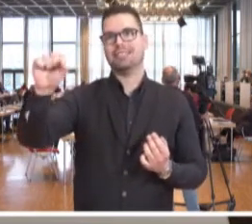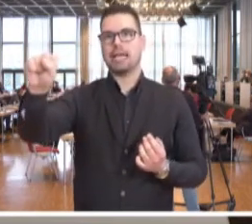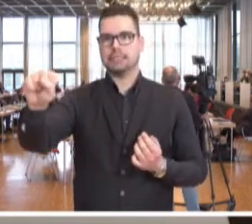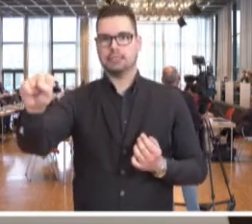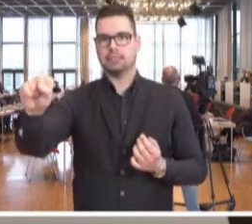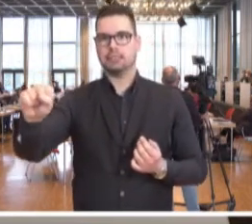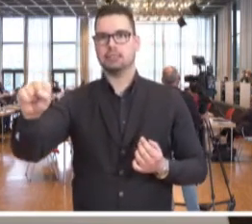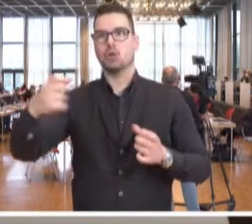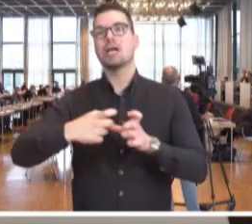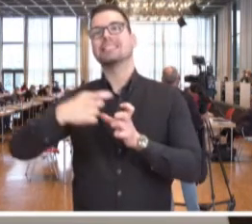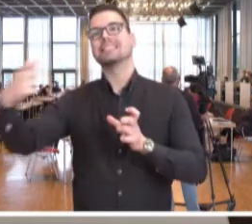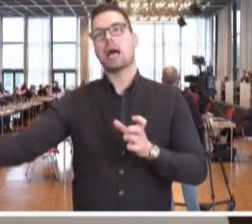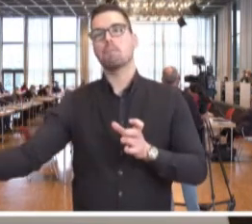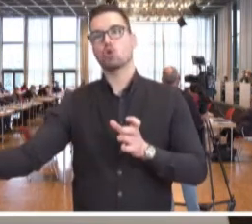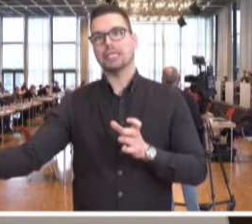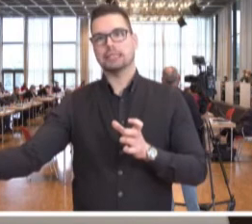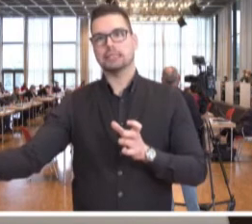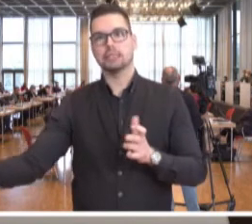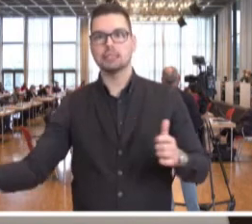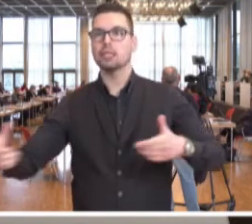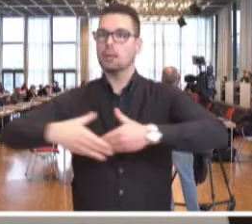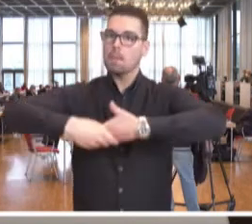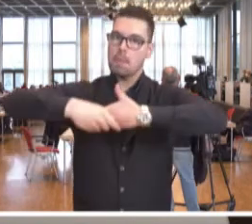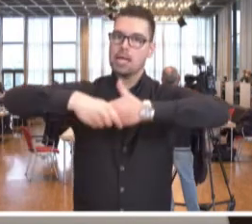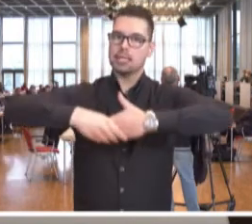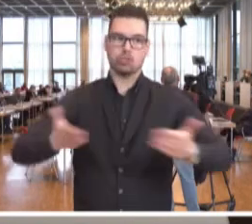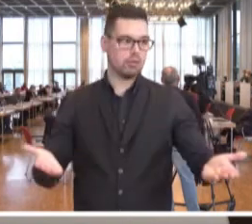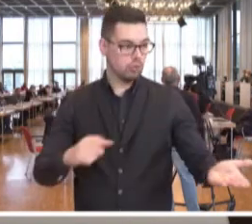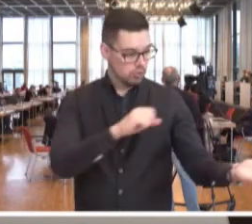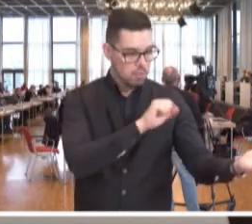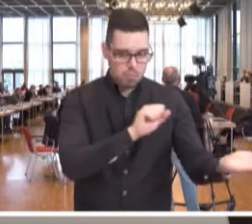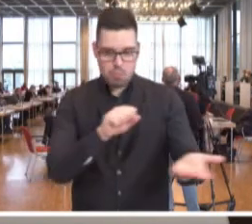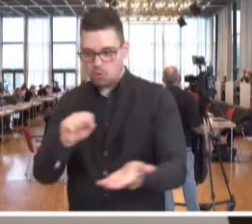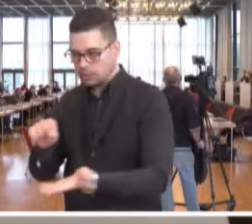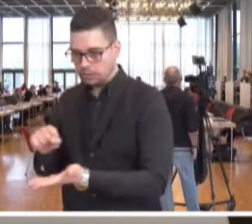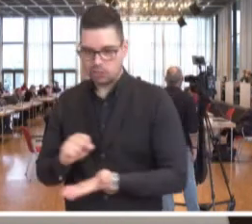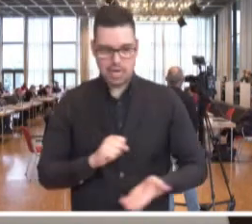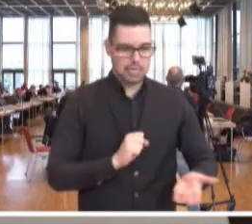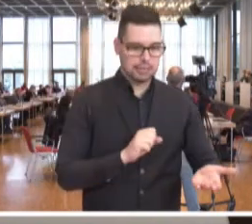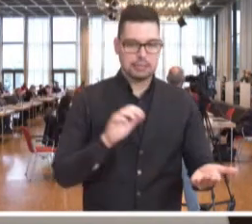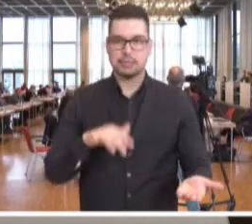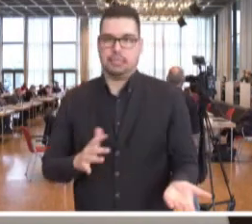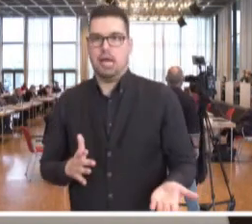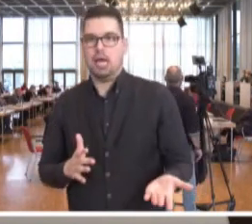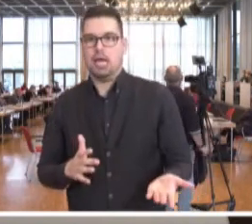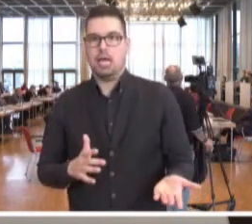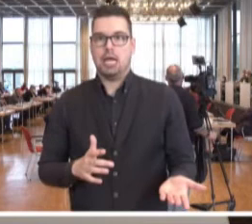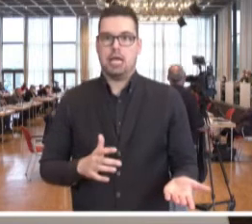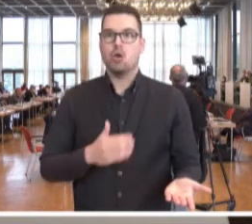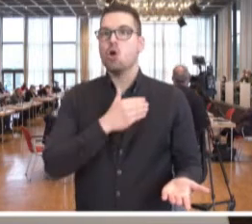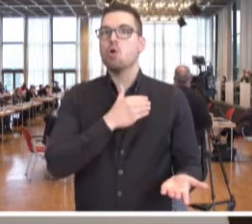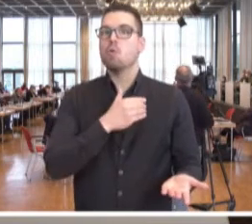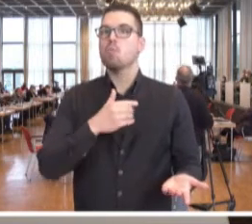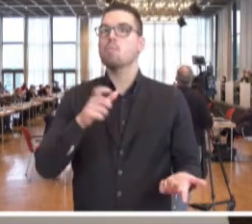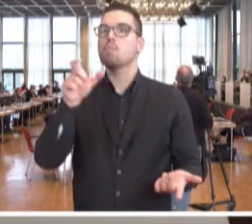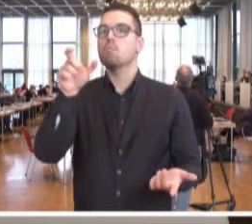Nantes mit Saarbrücken, es gibt auch dann immer wieder Möglichkeiten, die sich sonst nicht erschließen würden. Einer der Bürgermeister der Stadt Nantes war der